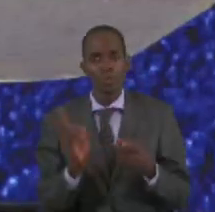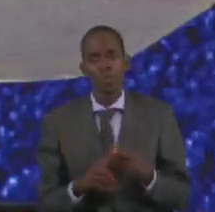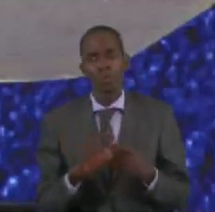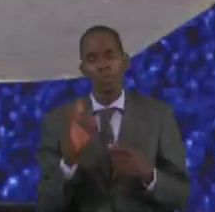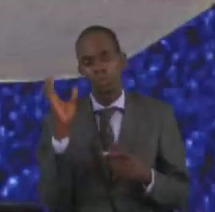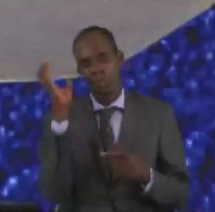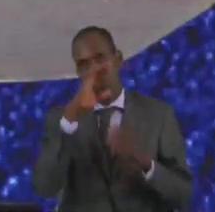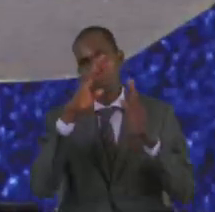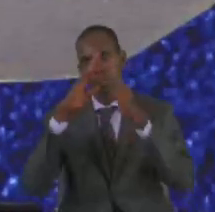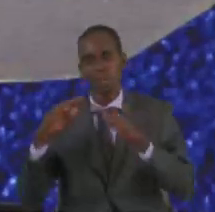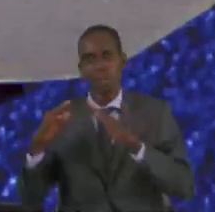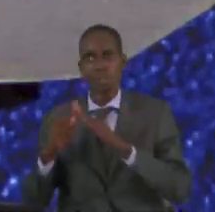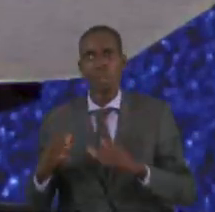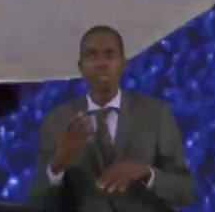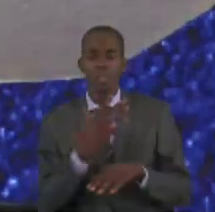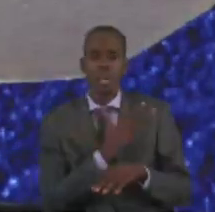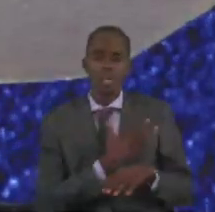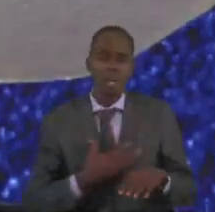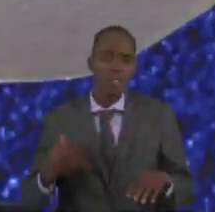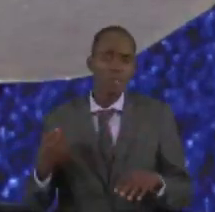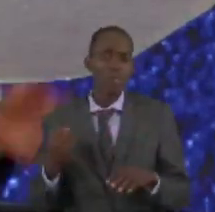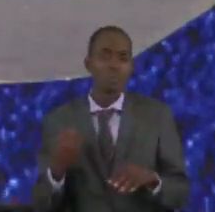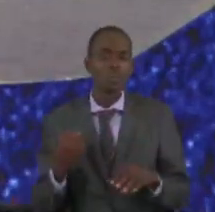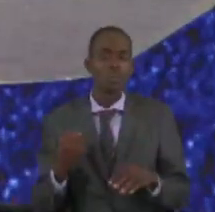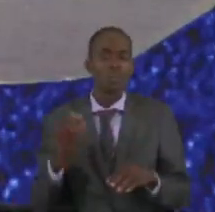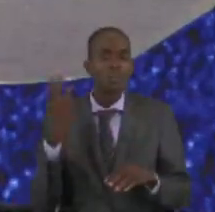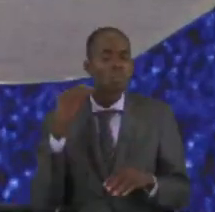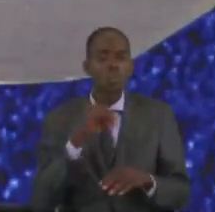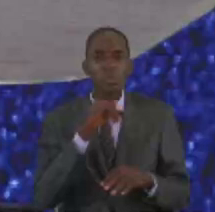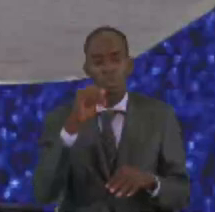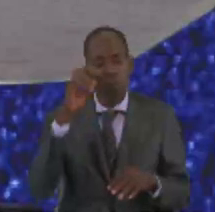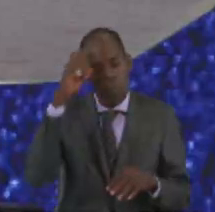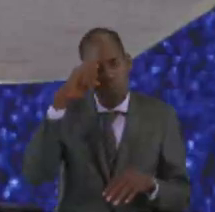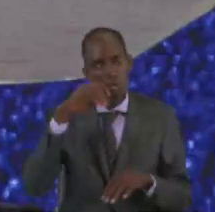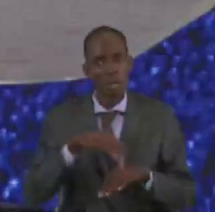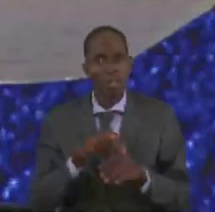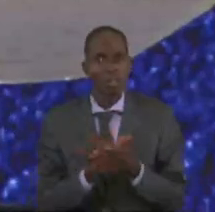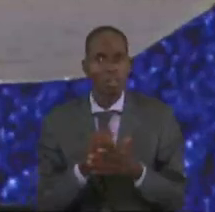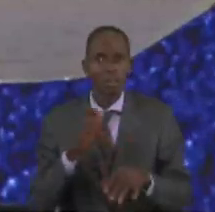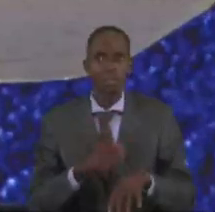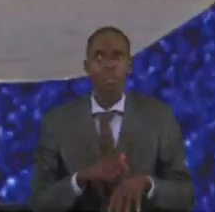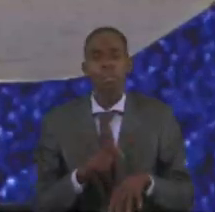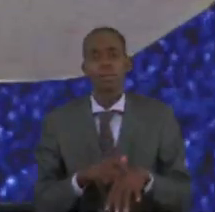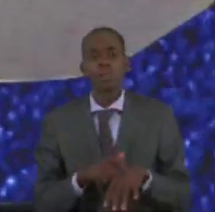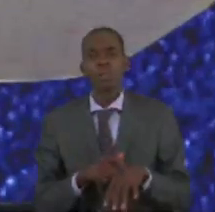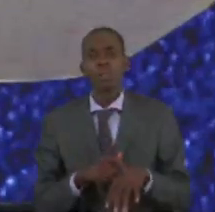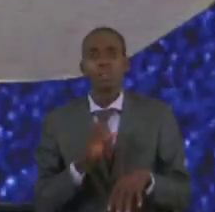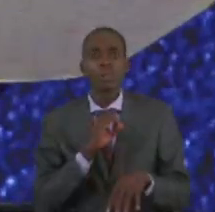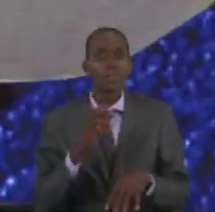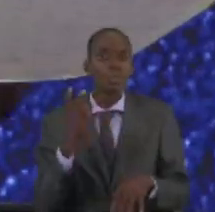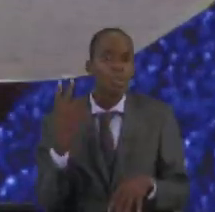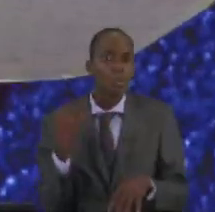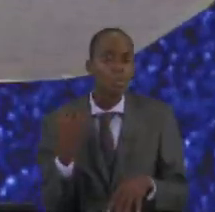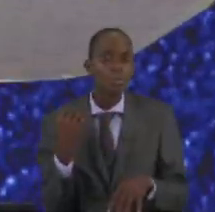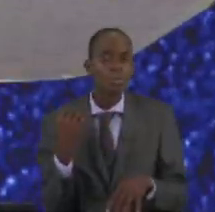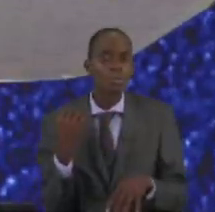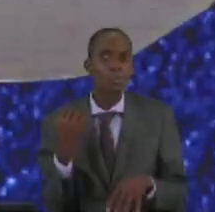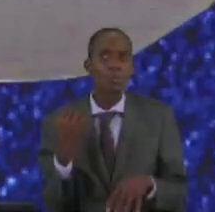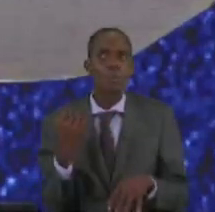poussait à fuir vers les villes étrangères. Et à ce temps, il